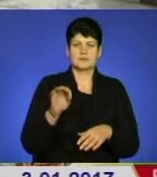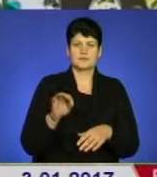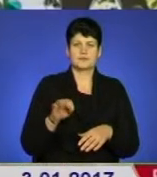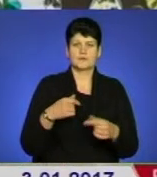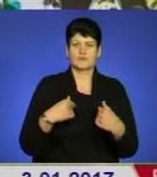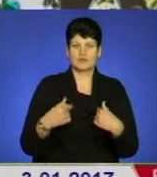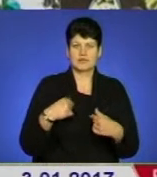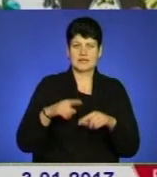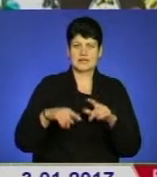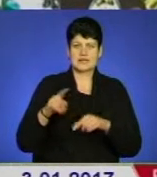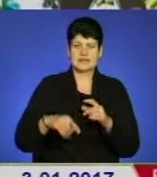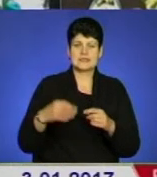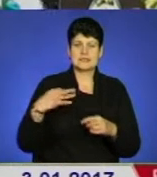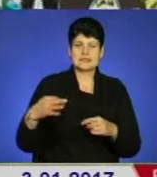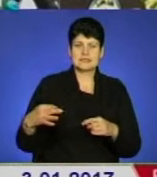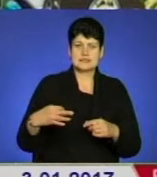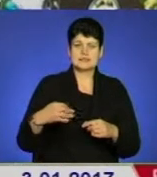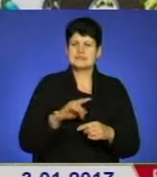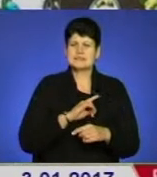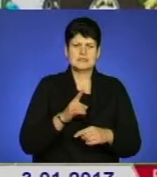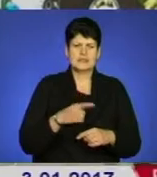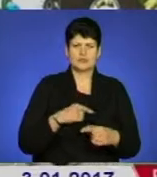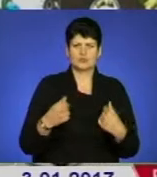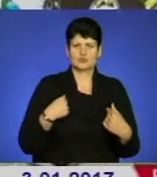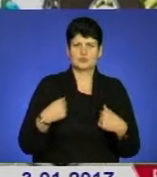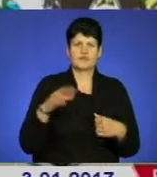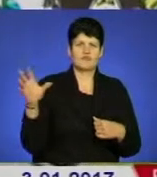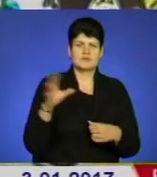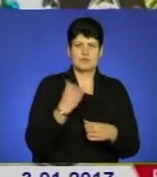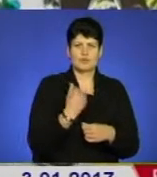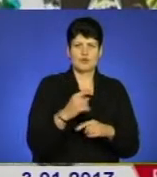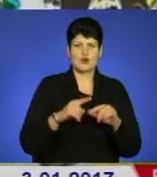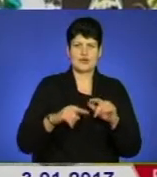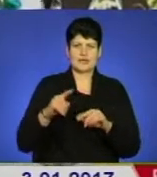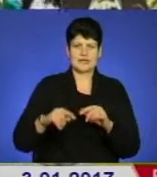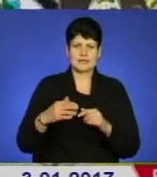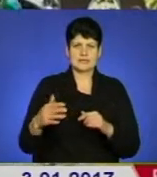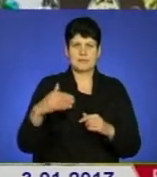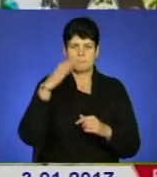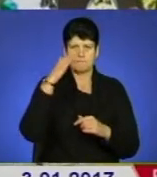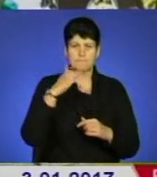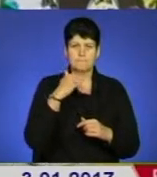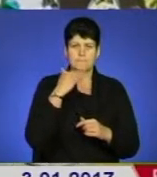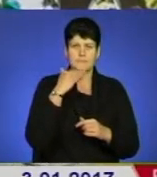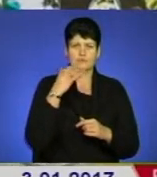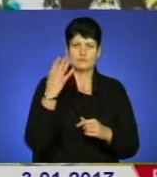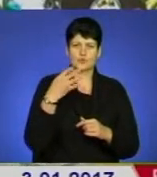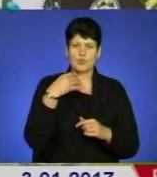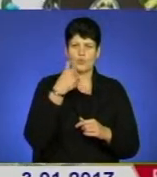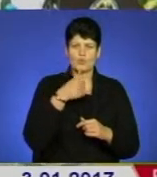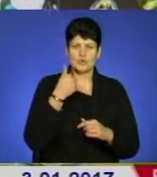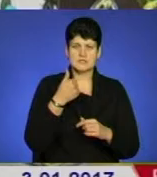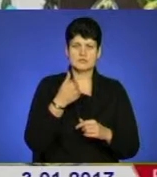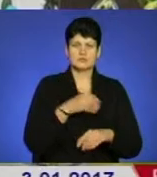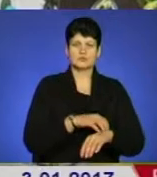Бандери. Сина його родина постраждала, потерпіли всі його рідні. Його батька в 40-му році